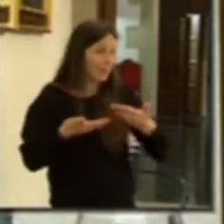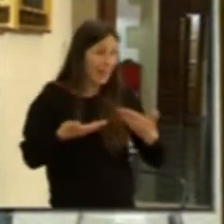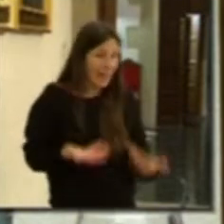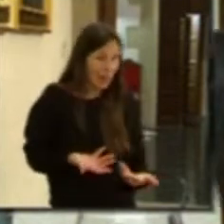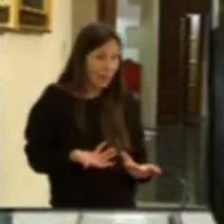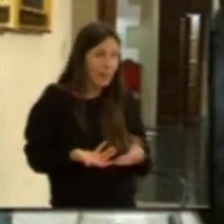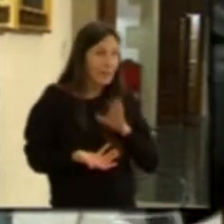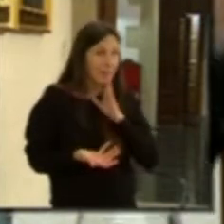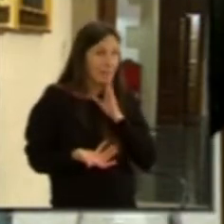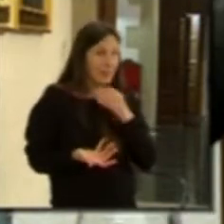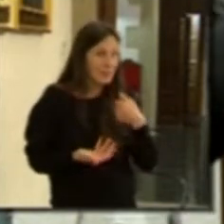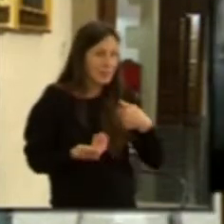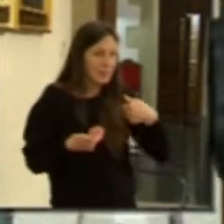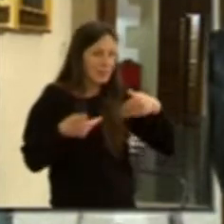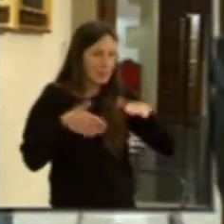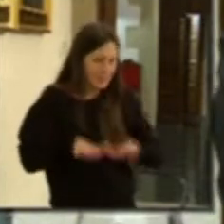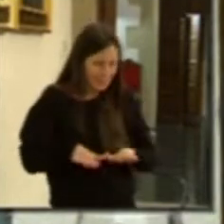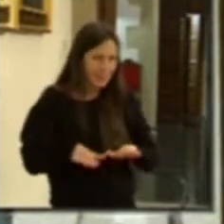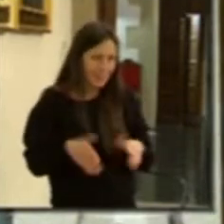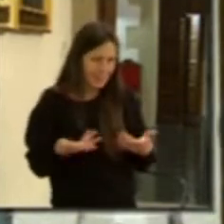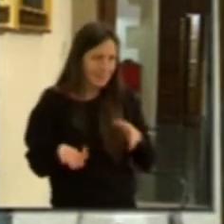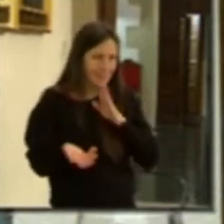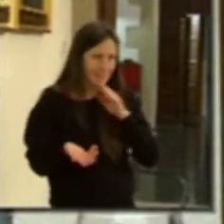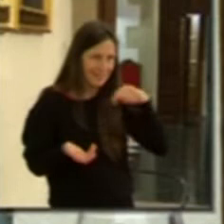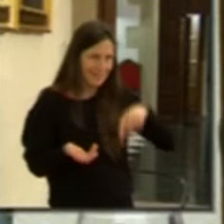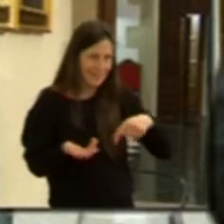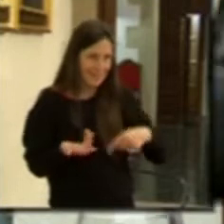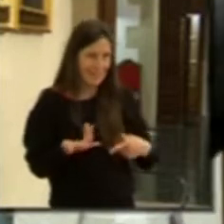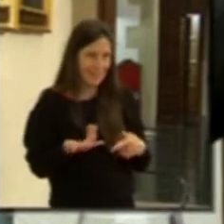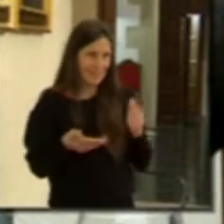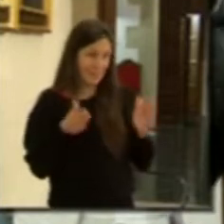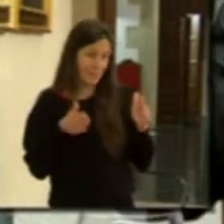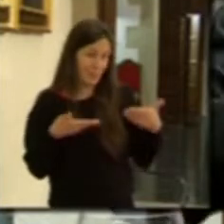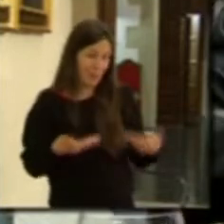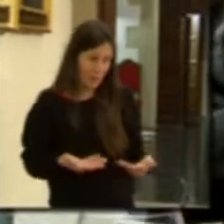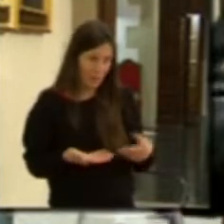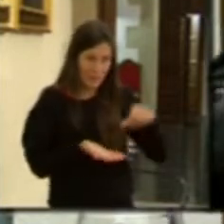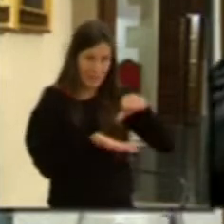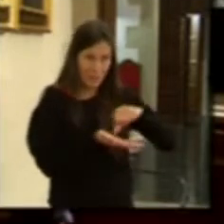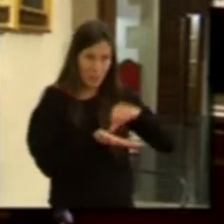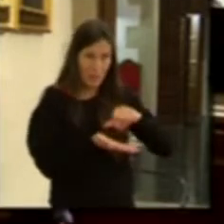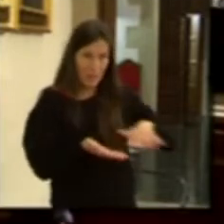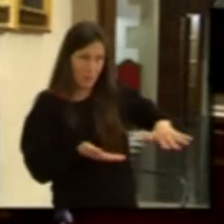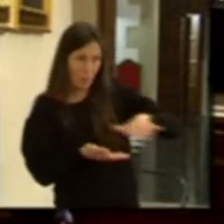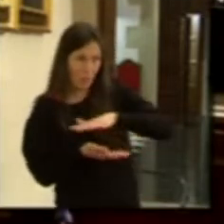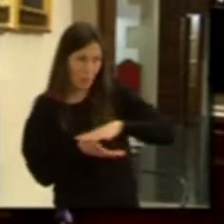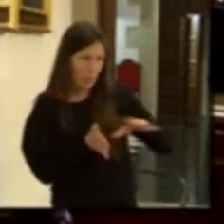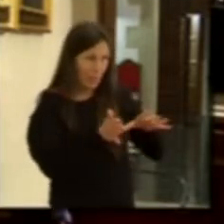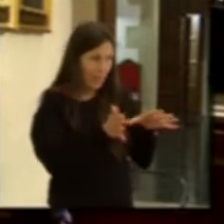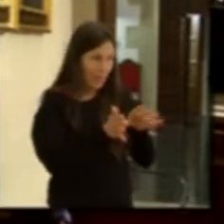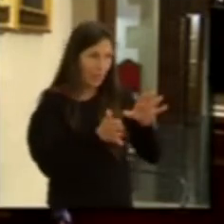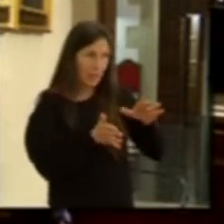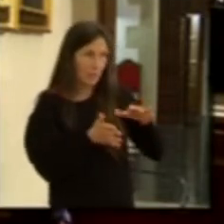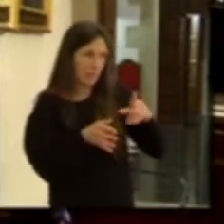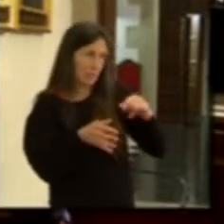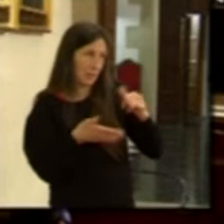que hem arribat al present, i el present de les ciutats properes i llunyanes està,